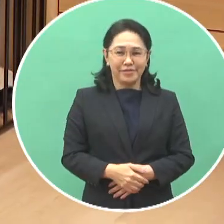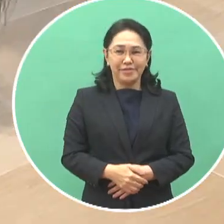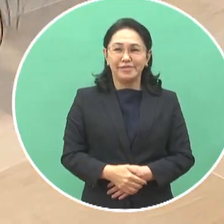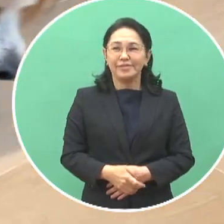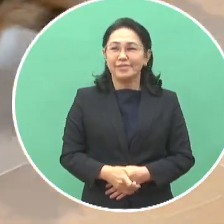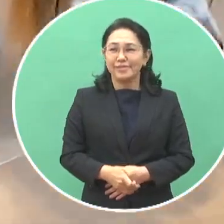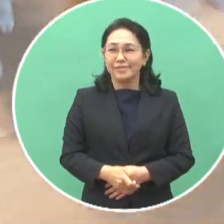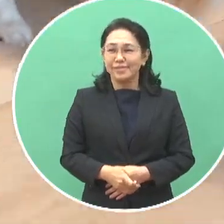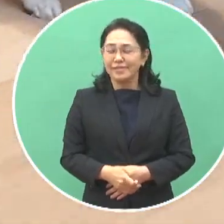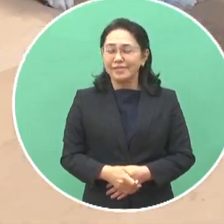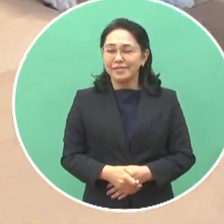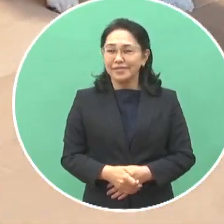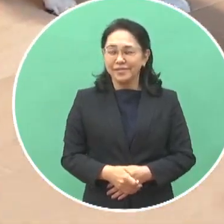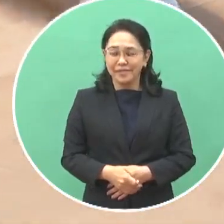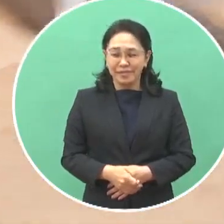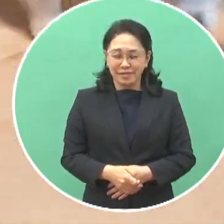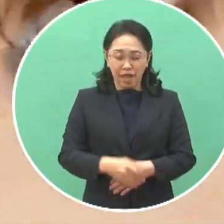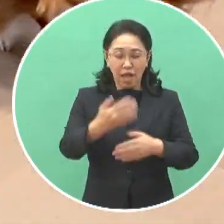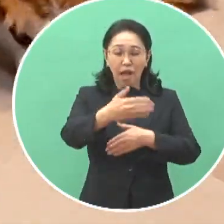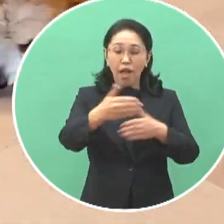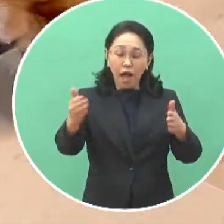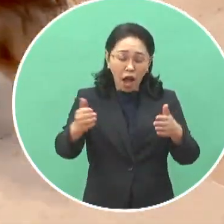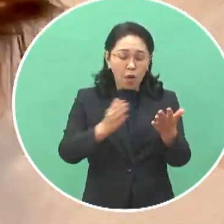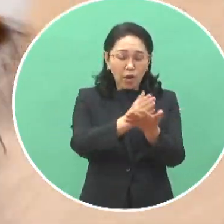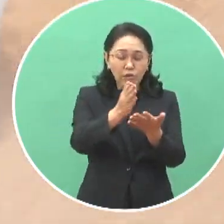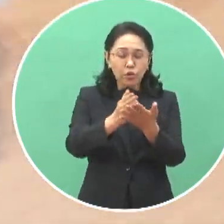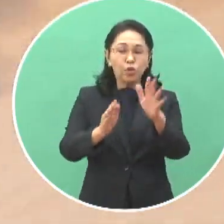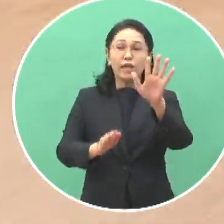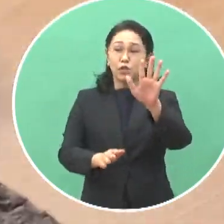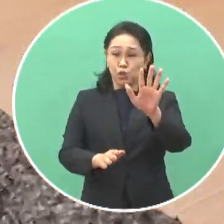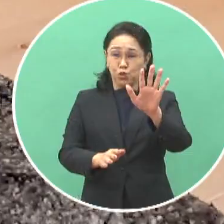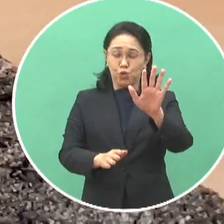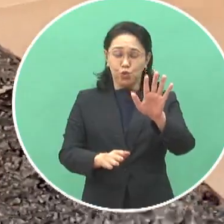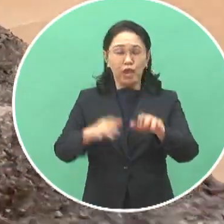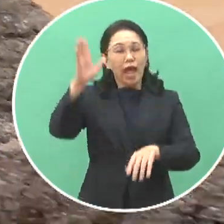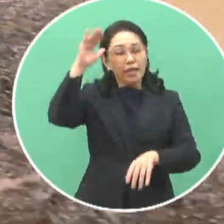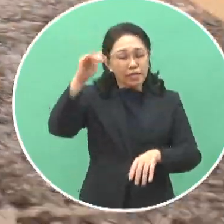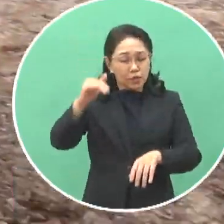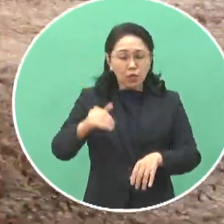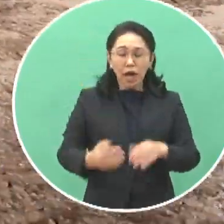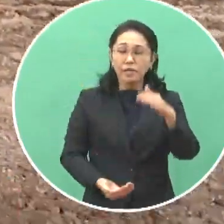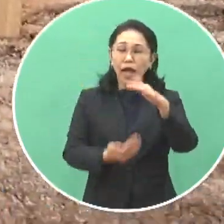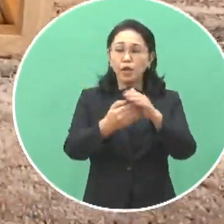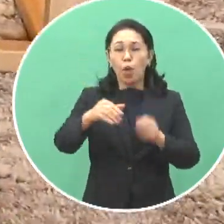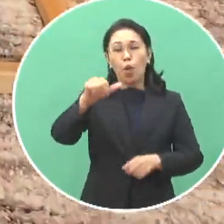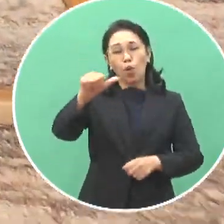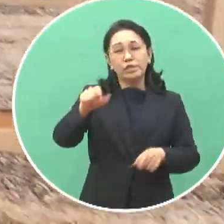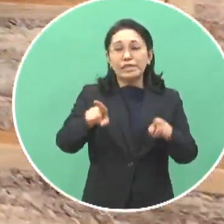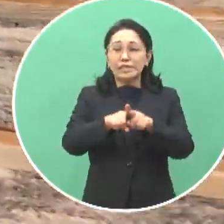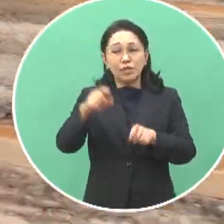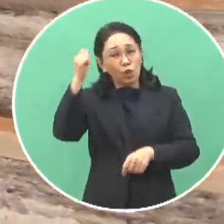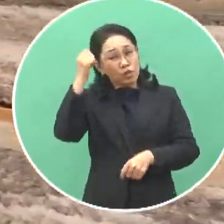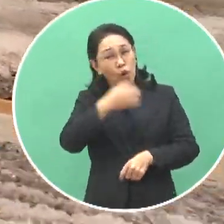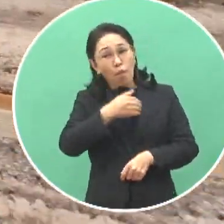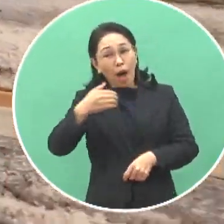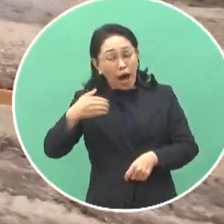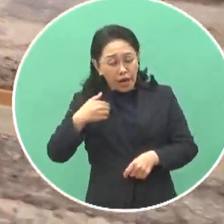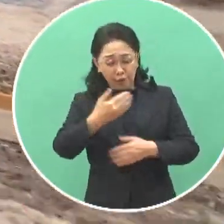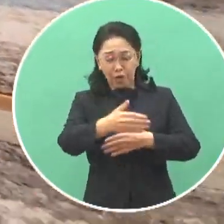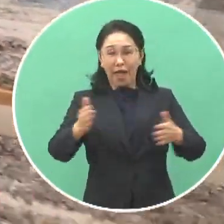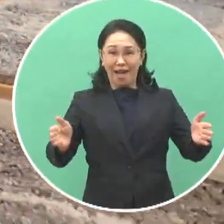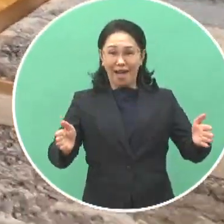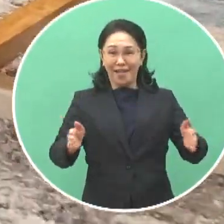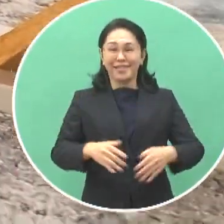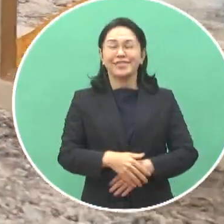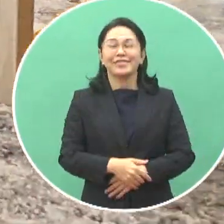い、 客室は5タイプあって、こちらは犬が最大5頭まで泊まれるコーナーテラススイ